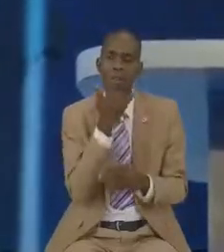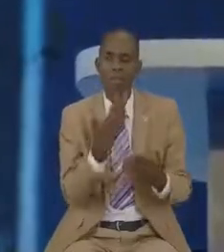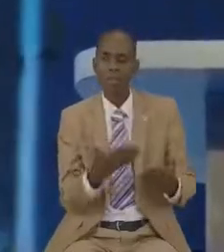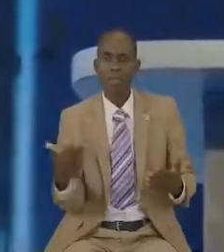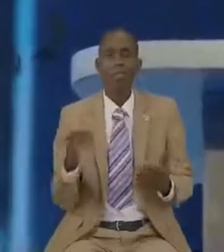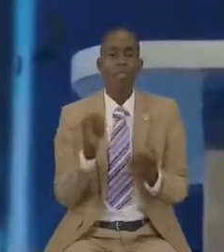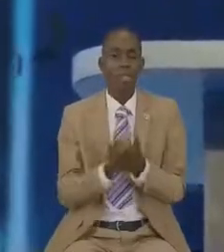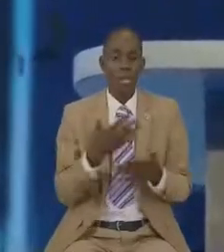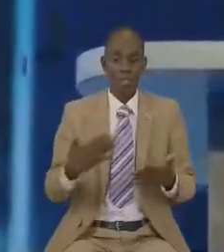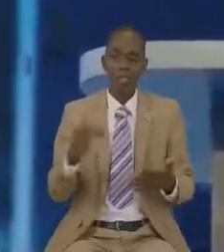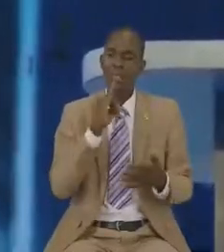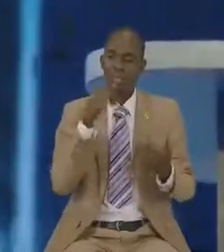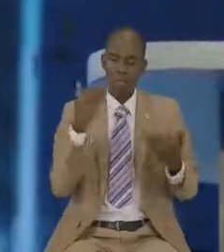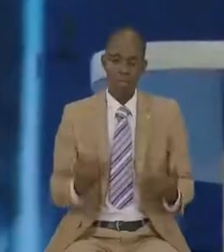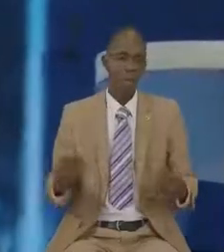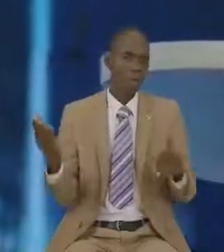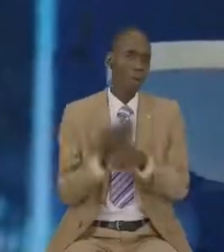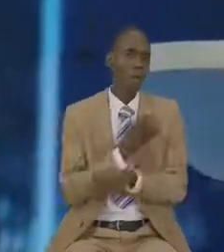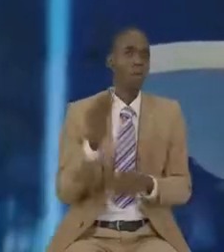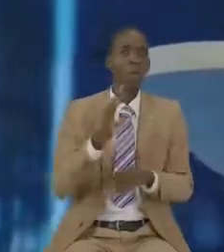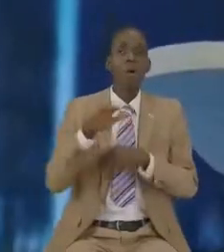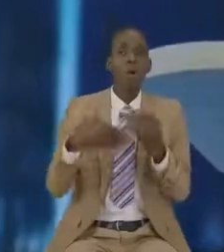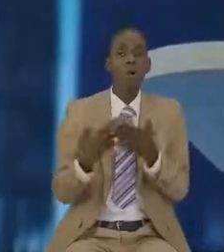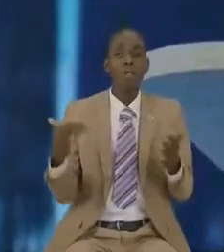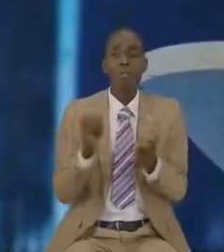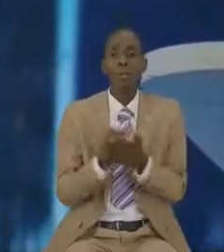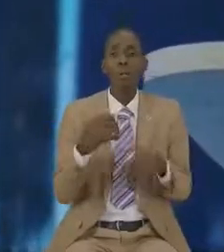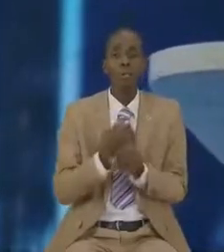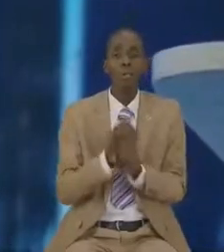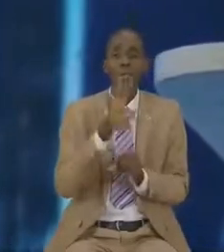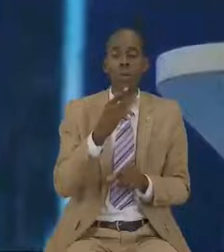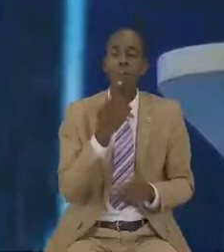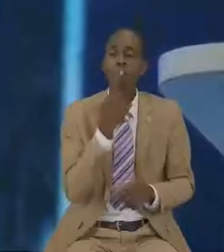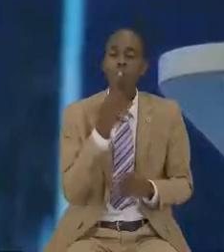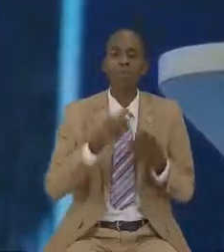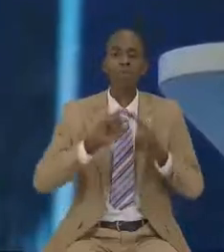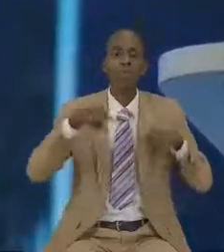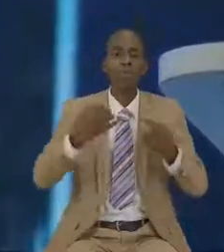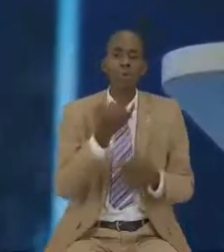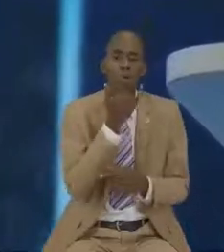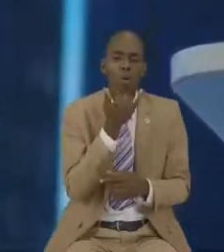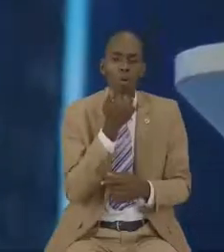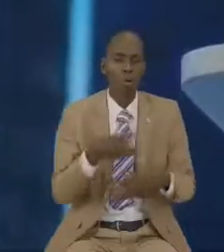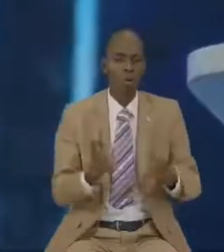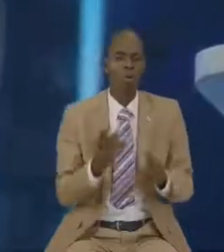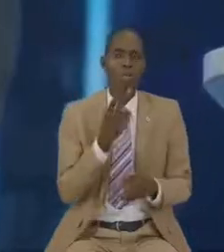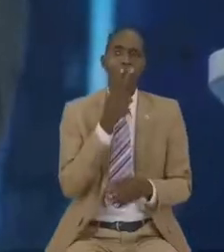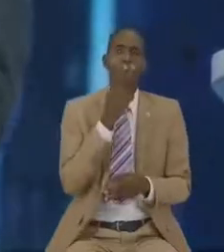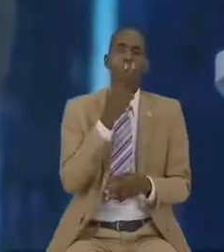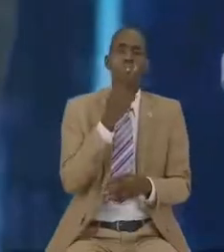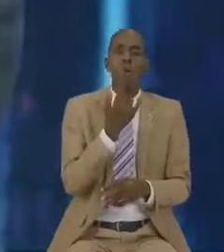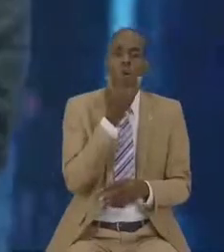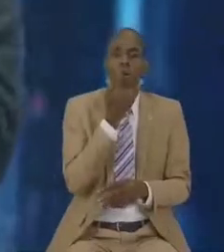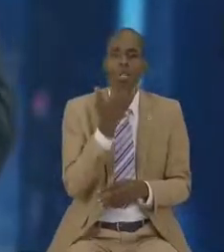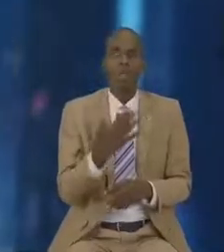choses qui amenait ta bouche à aller dans la mauvaise direction, à aller dans la mauvaise direction, à fumer la mauvaise chose, à boire la mauvaise